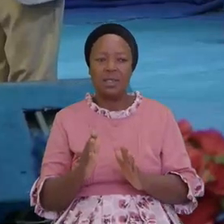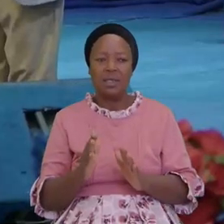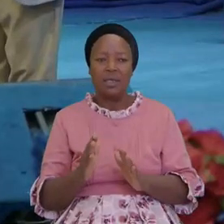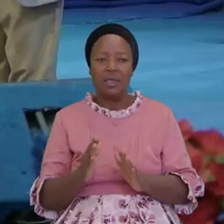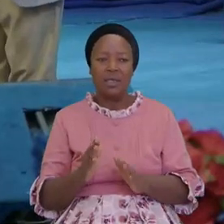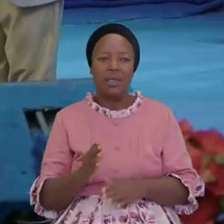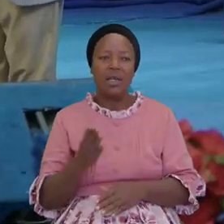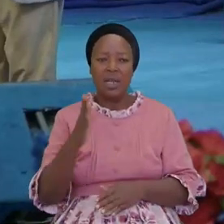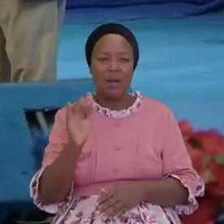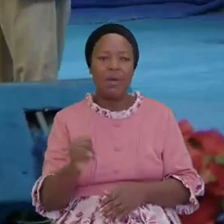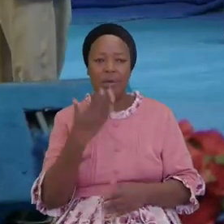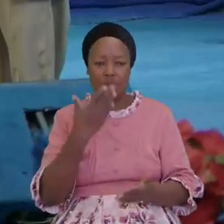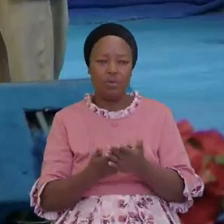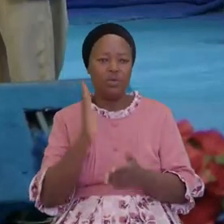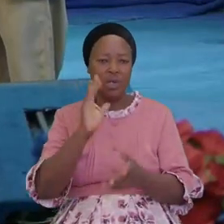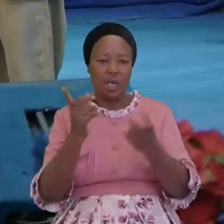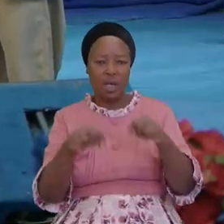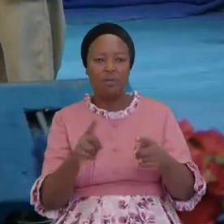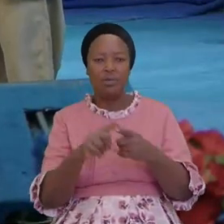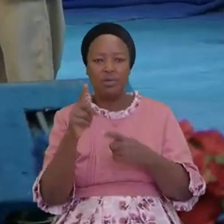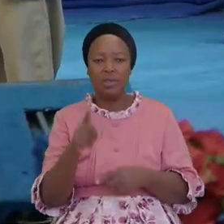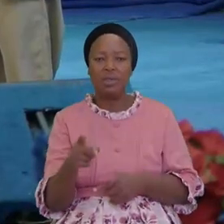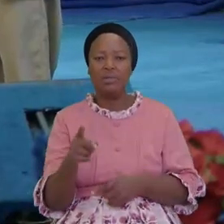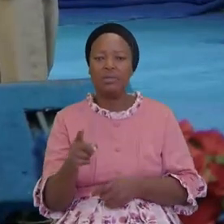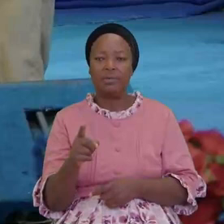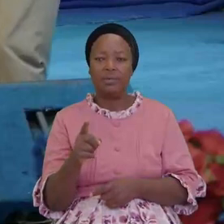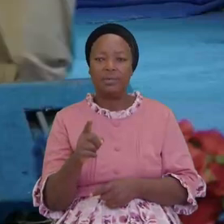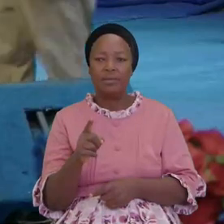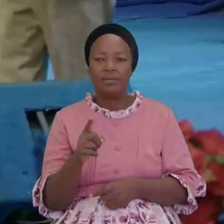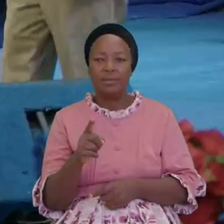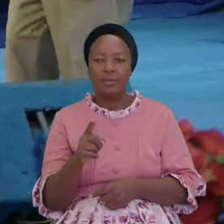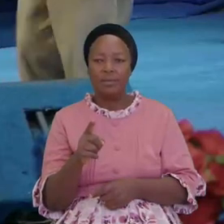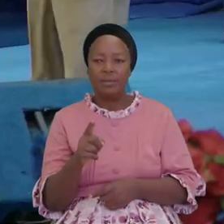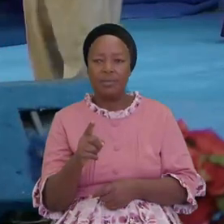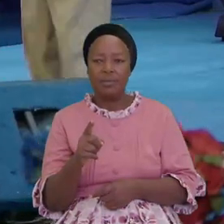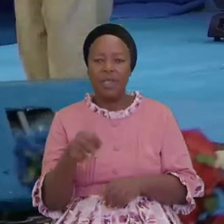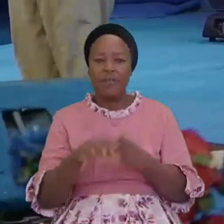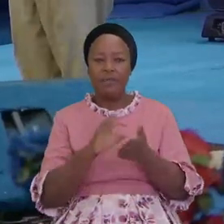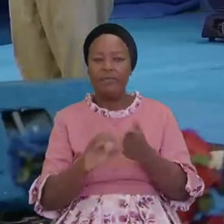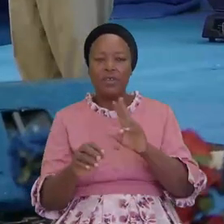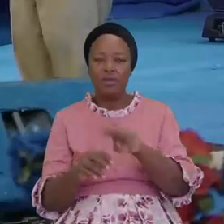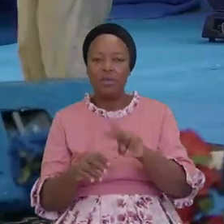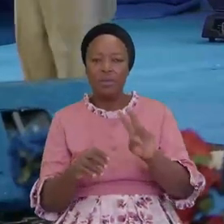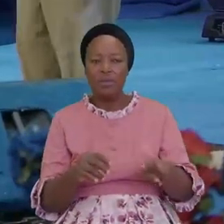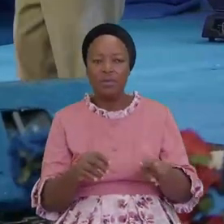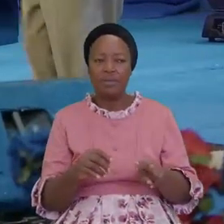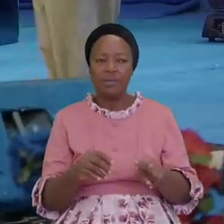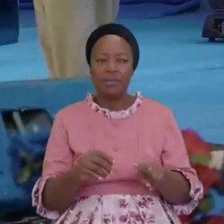et tu jouiras de la paix. Tu jouiras ainsi du bonheur. Verset